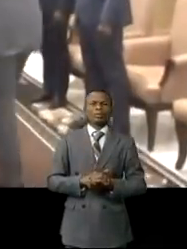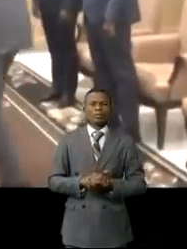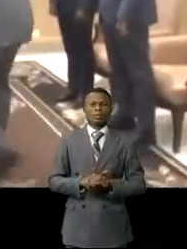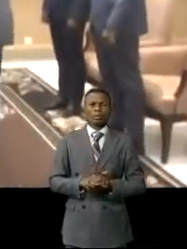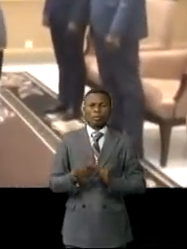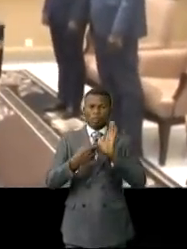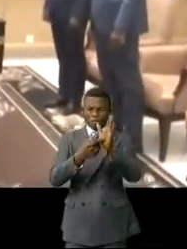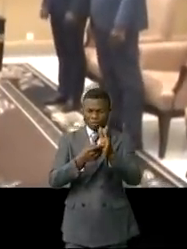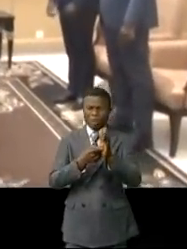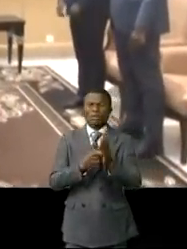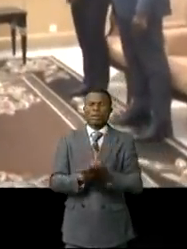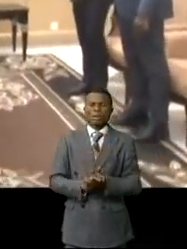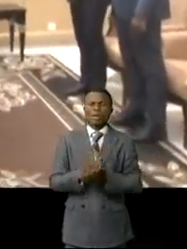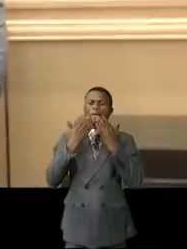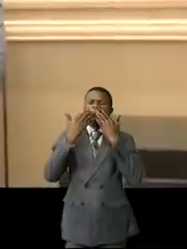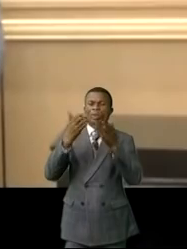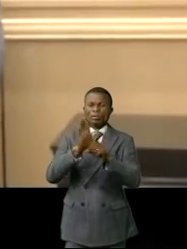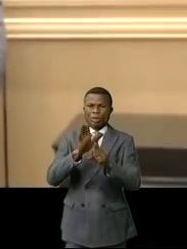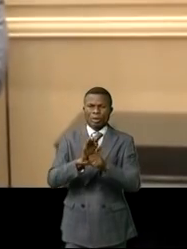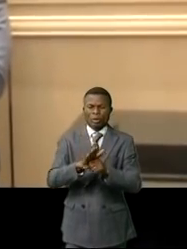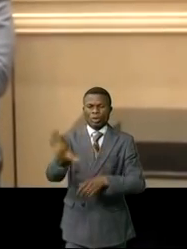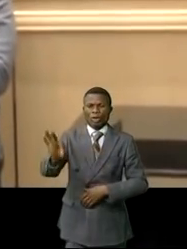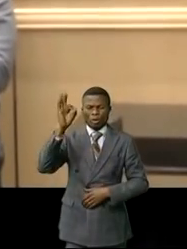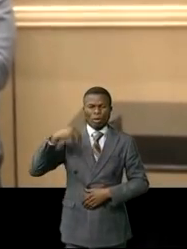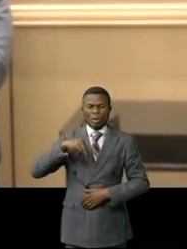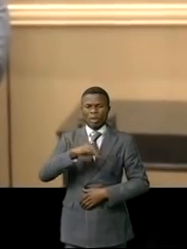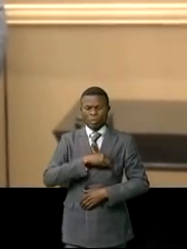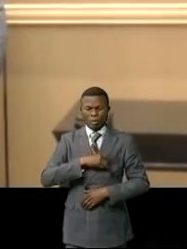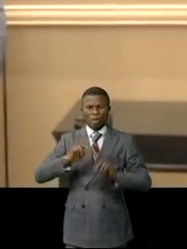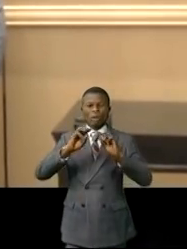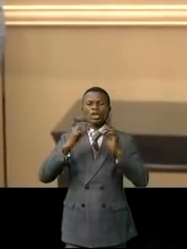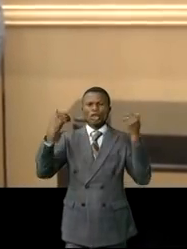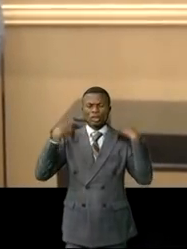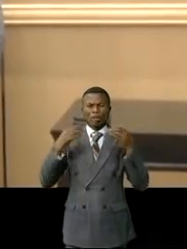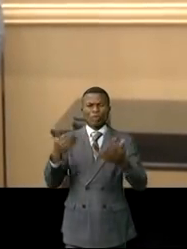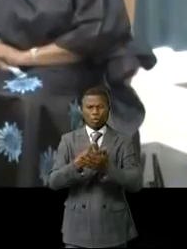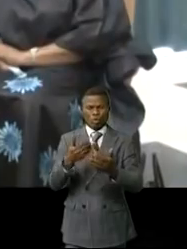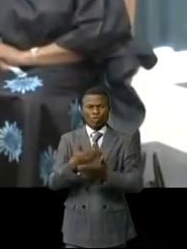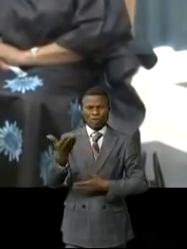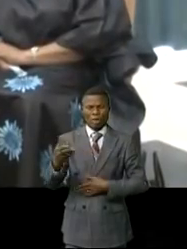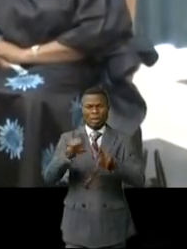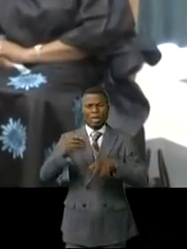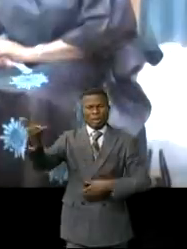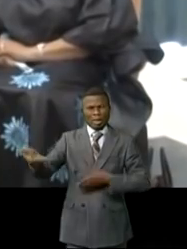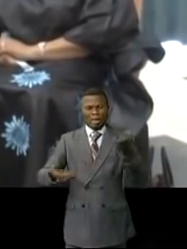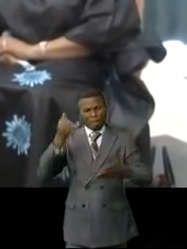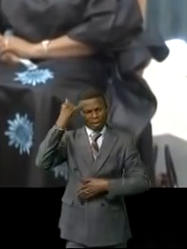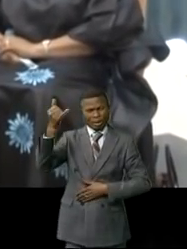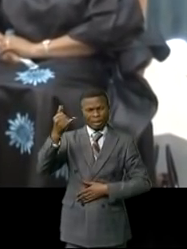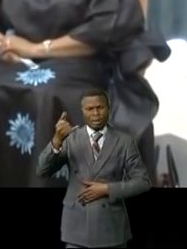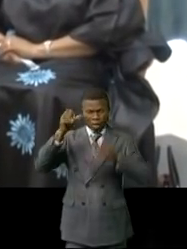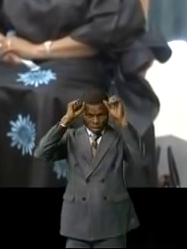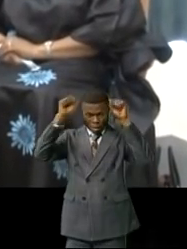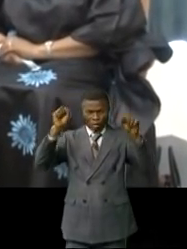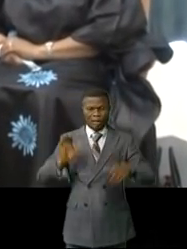Présenter les civilités, le remerciement d'avoir nommé les membres de la nouvelle équipe dirigeante, mais aussi recevoir des directives du président